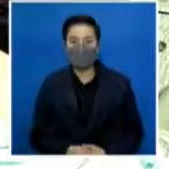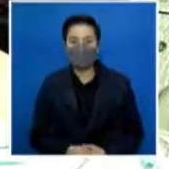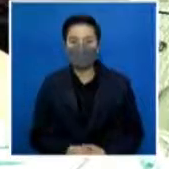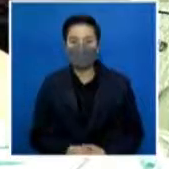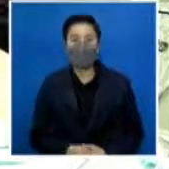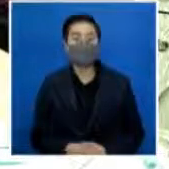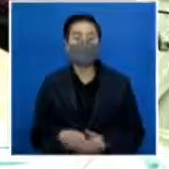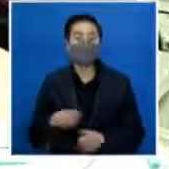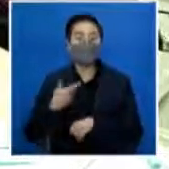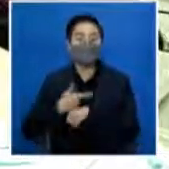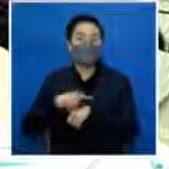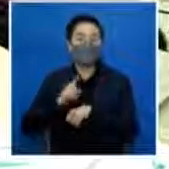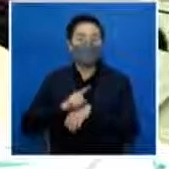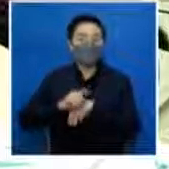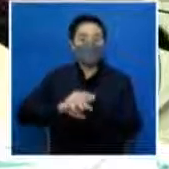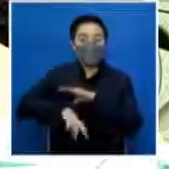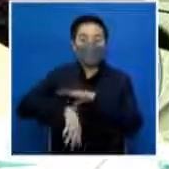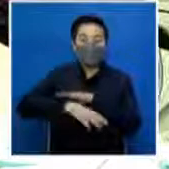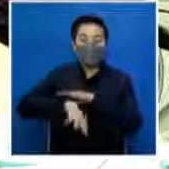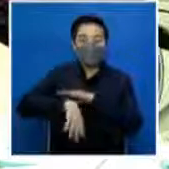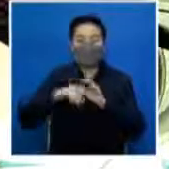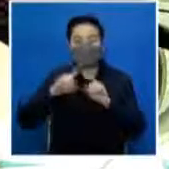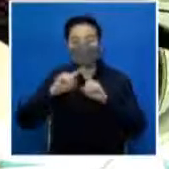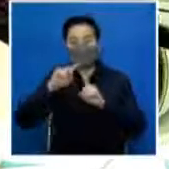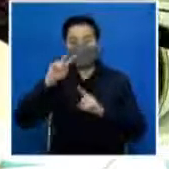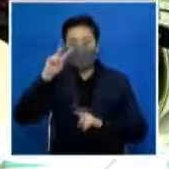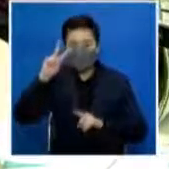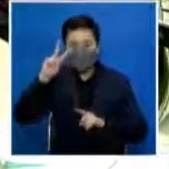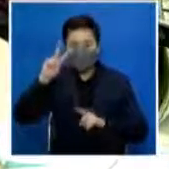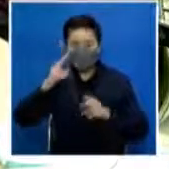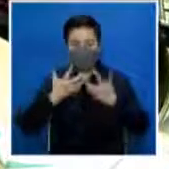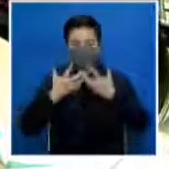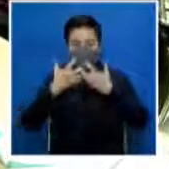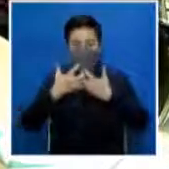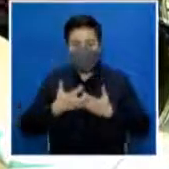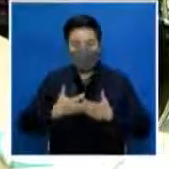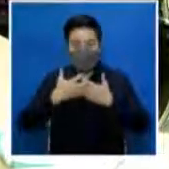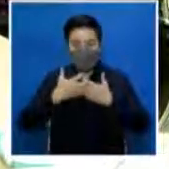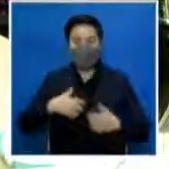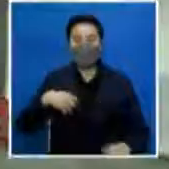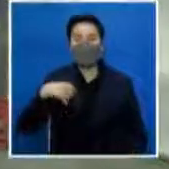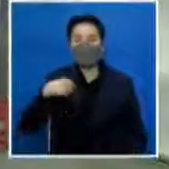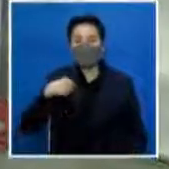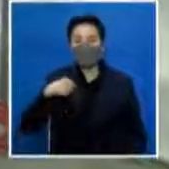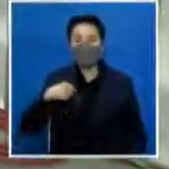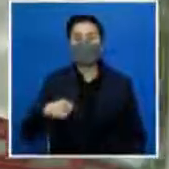ประธานกรรมการสุ่มจับลูกบอลลูกที่2ใช้กับเครื่องออกรางวัลหลัก10